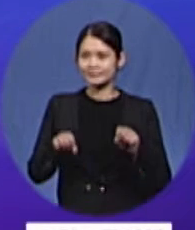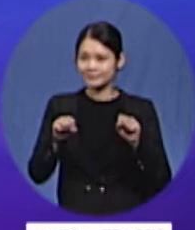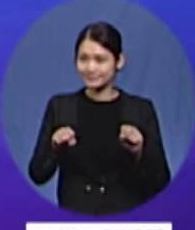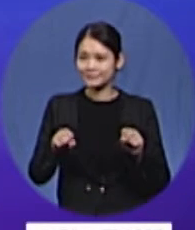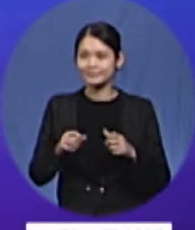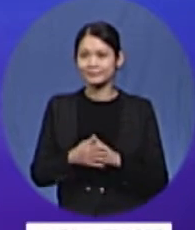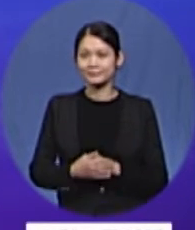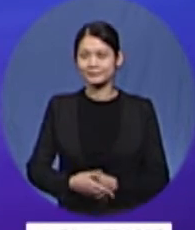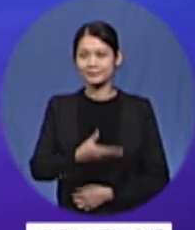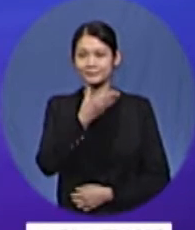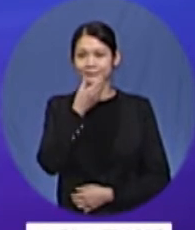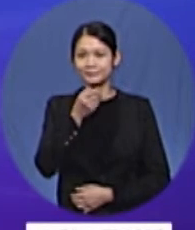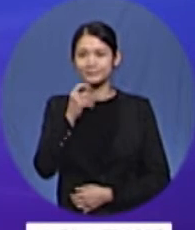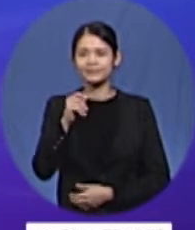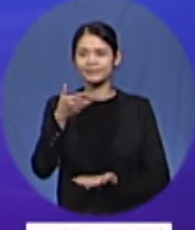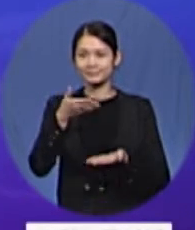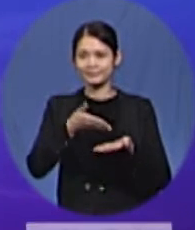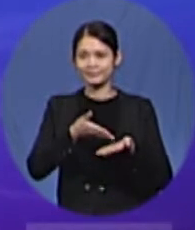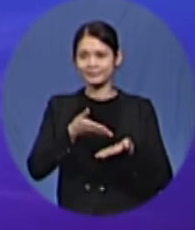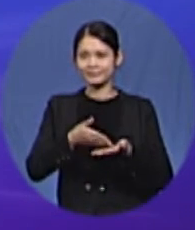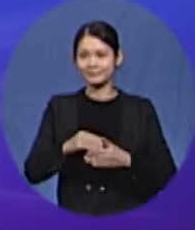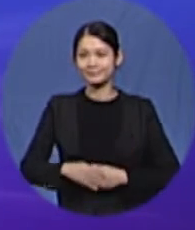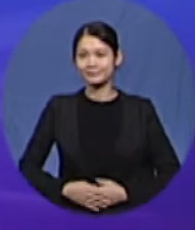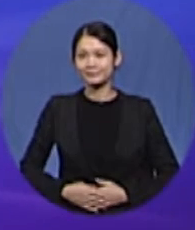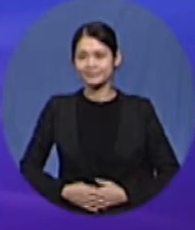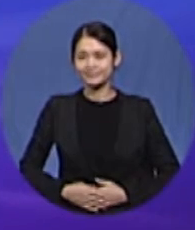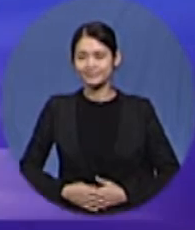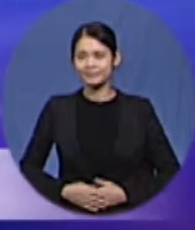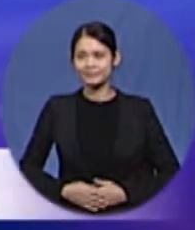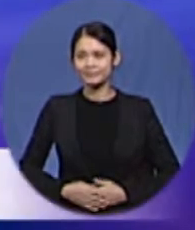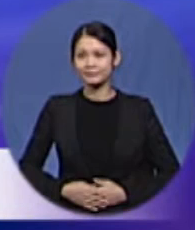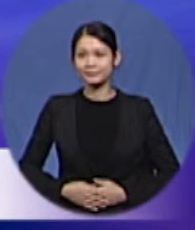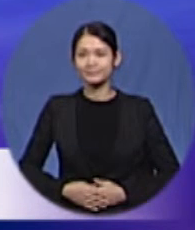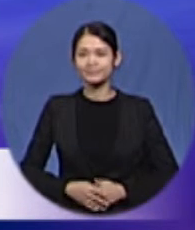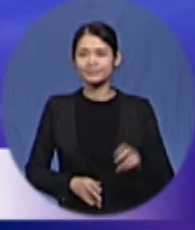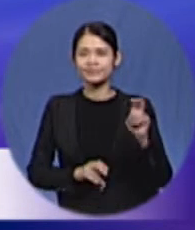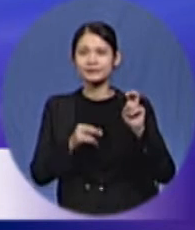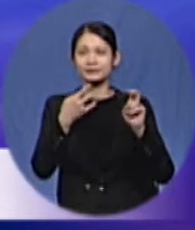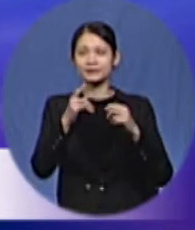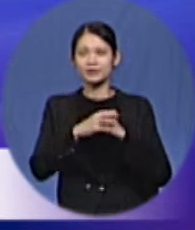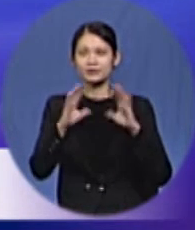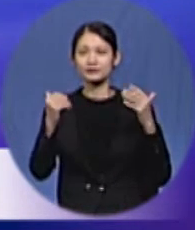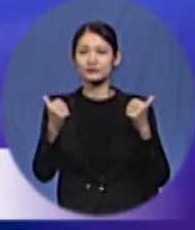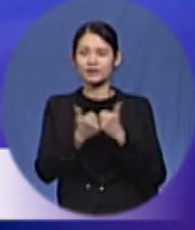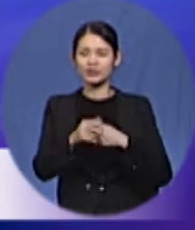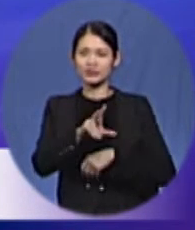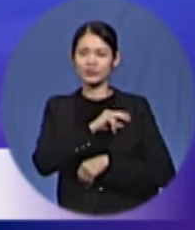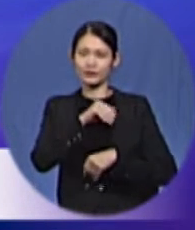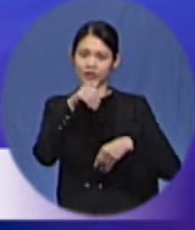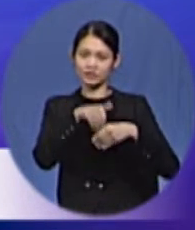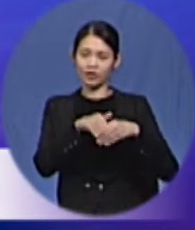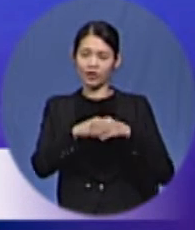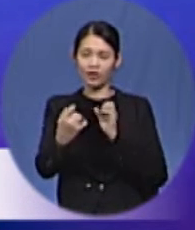시청자 여러분 안녕하십니까? 복지TV 뉴스입니다. 제20대 국회의원 선거를